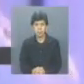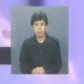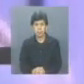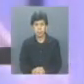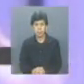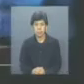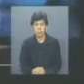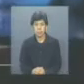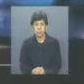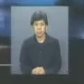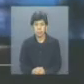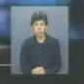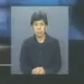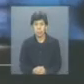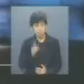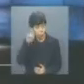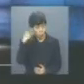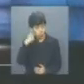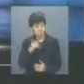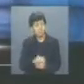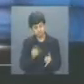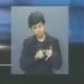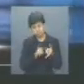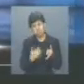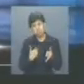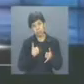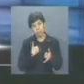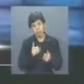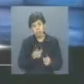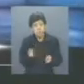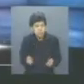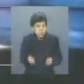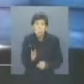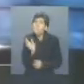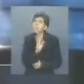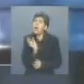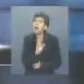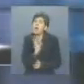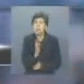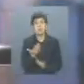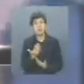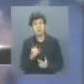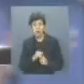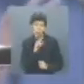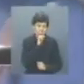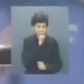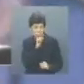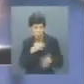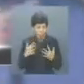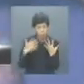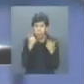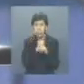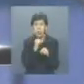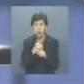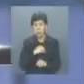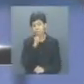วิทนีย์เป็นหนึ่งในนักร้องหญิงเพียงไม่กี่คนที่ไม่ต้องอาศัยการเต้นโชว์ไม่ต้องใช้การแสดงหรือการพูดเพื่อเอนเตอร์เทนเพราะเพียงเสียง